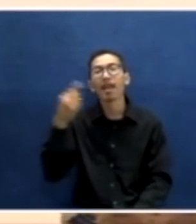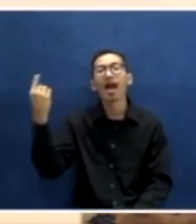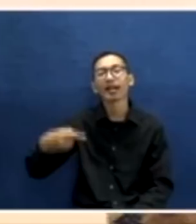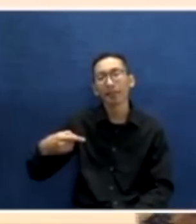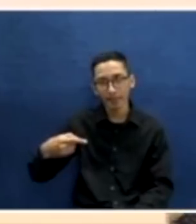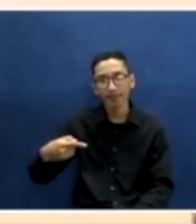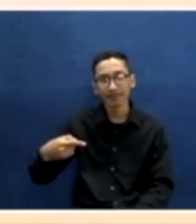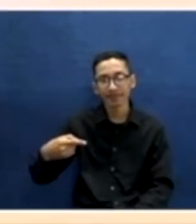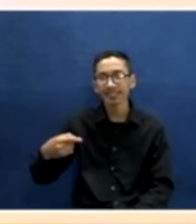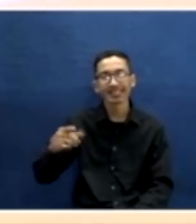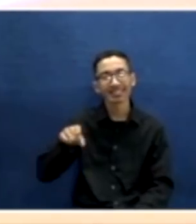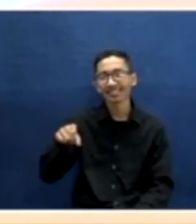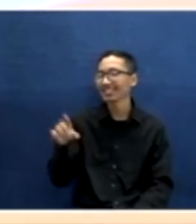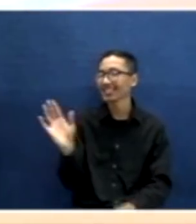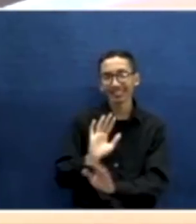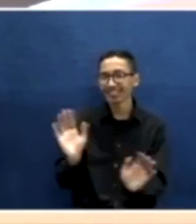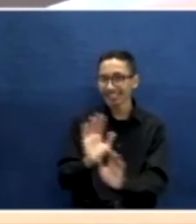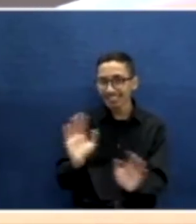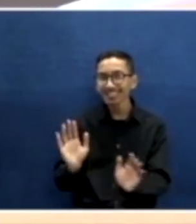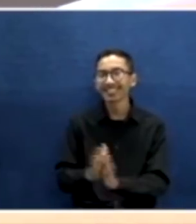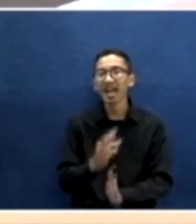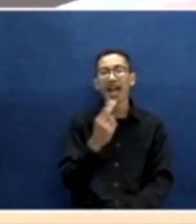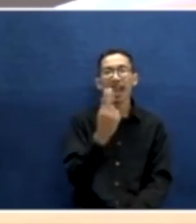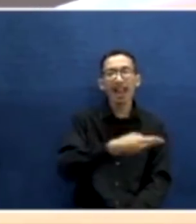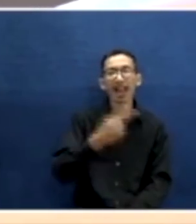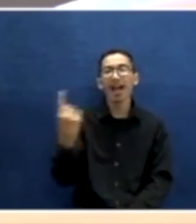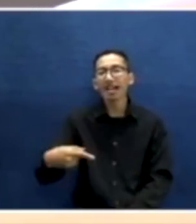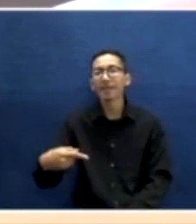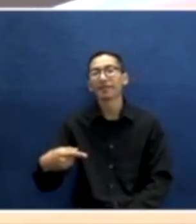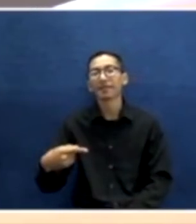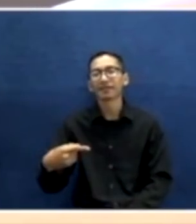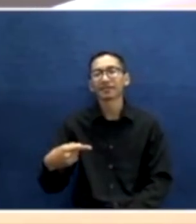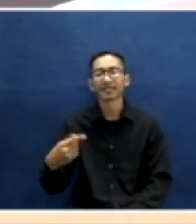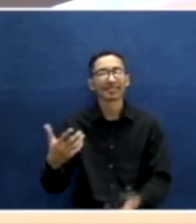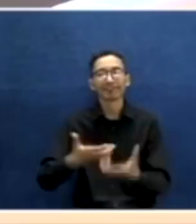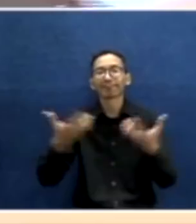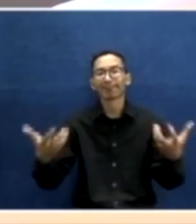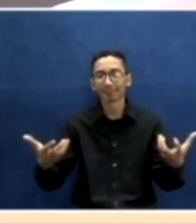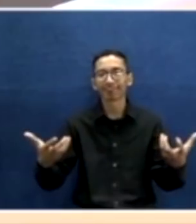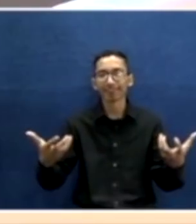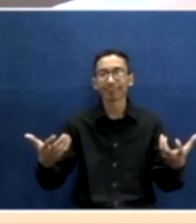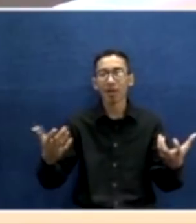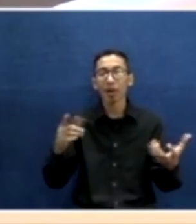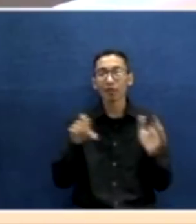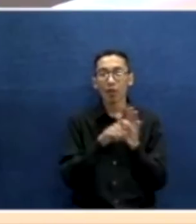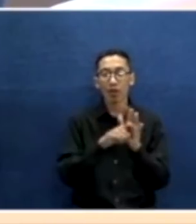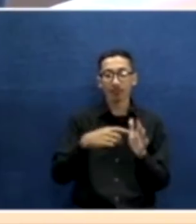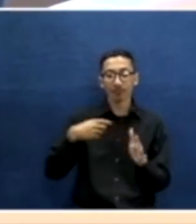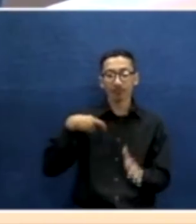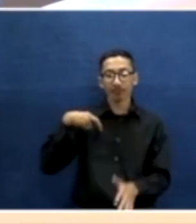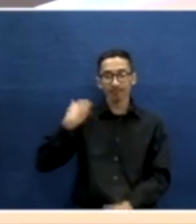mukamu tidak pedulikan mana itu yang haram dan mana itu yang halal kamu pergi makan bersama dengan keluargamu kamu tidak pernah